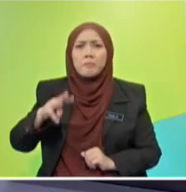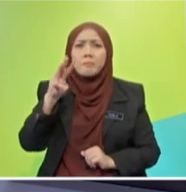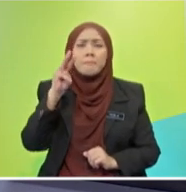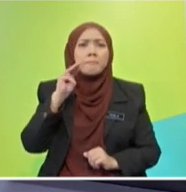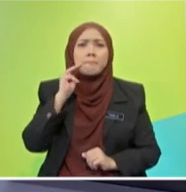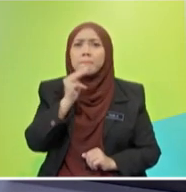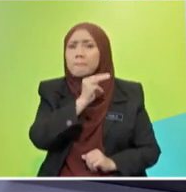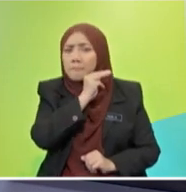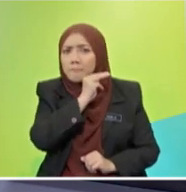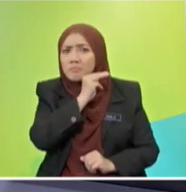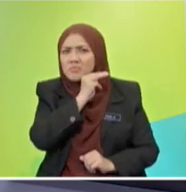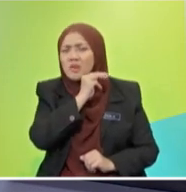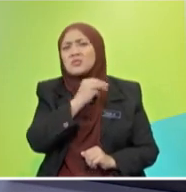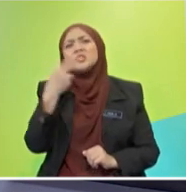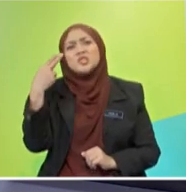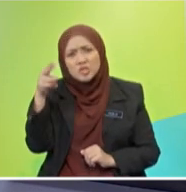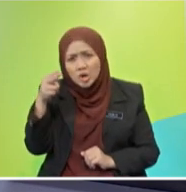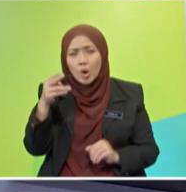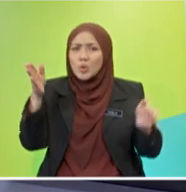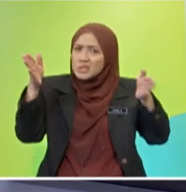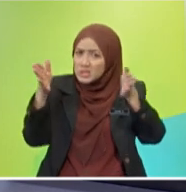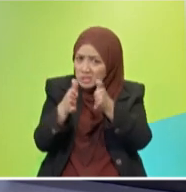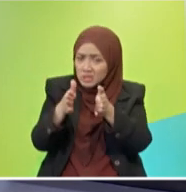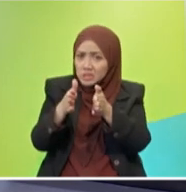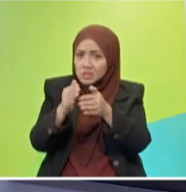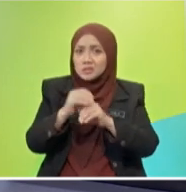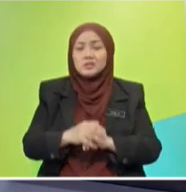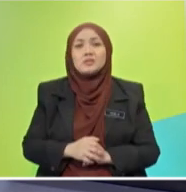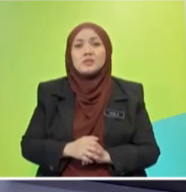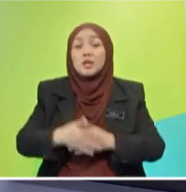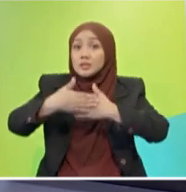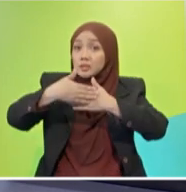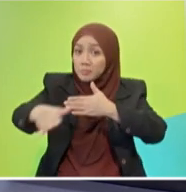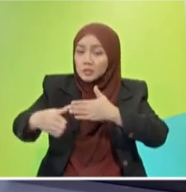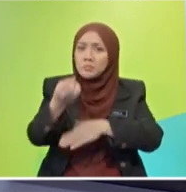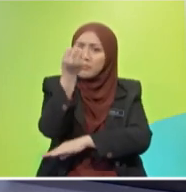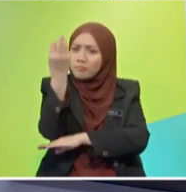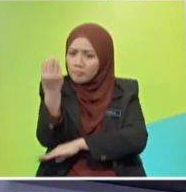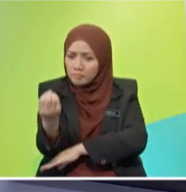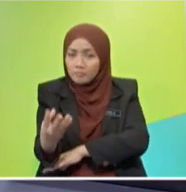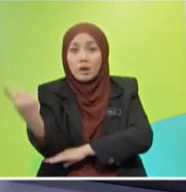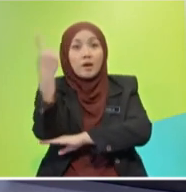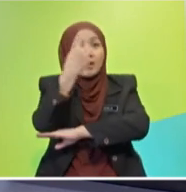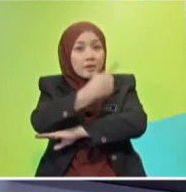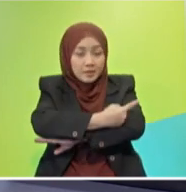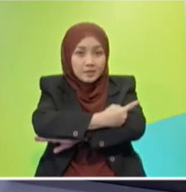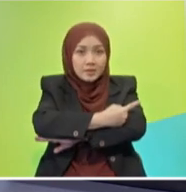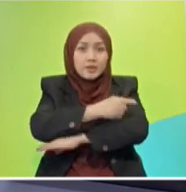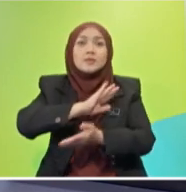hijau kecil lagi nih selepas Berapa hari kita tuai Jadi apel